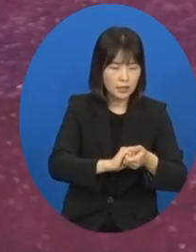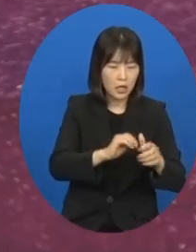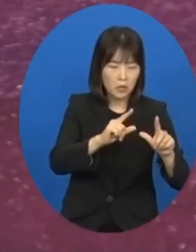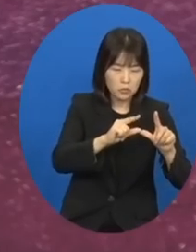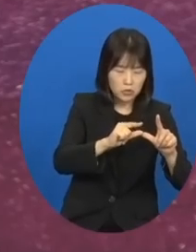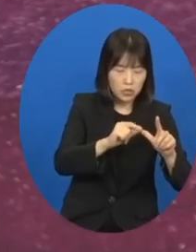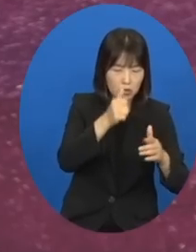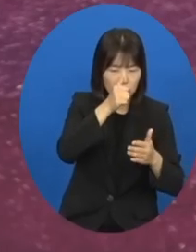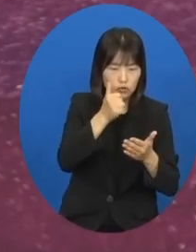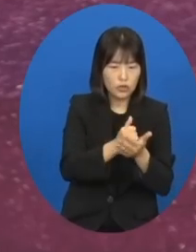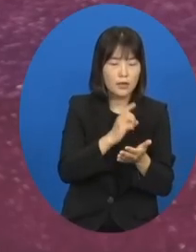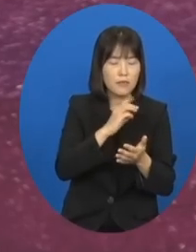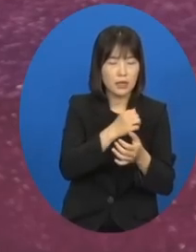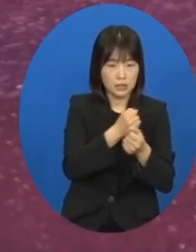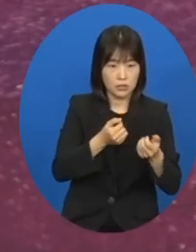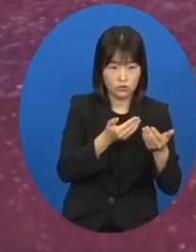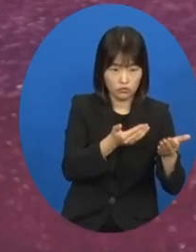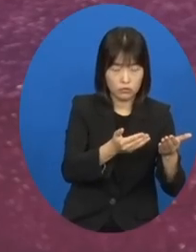있었다면 이제는이